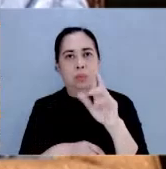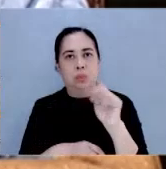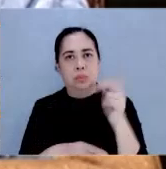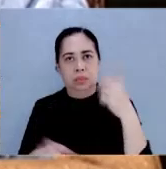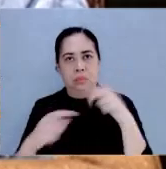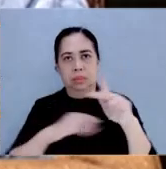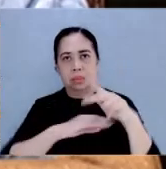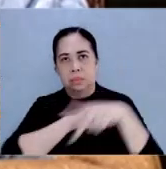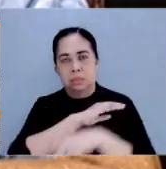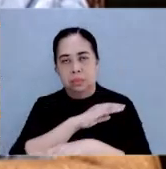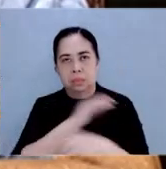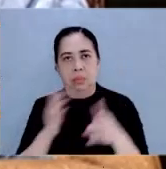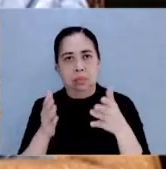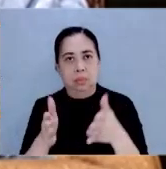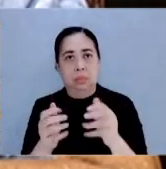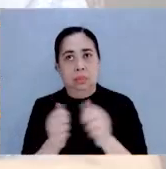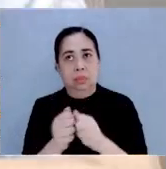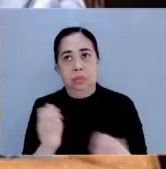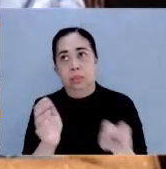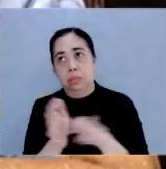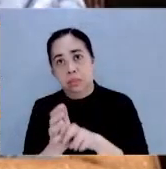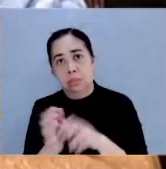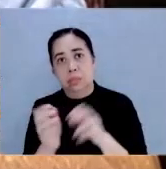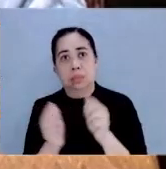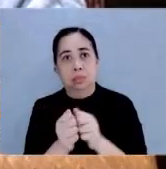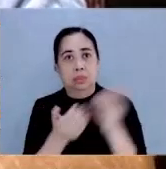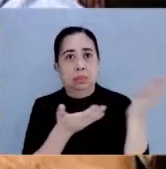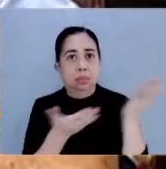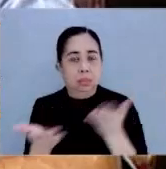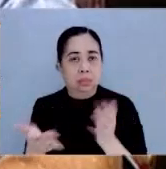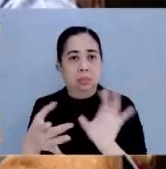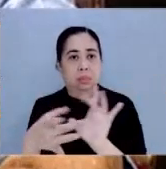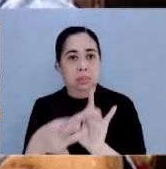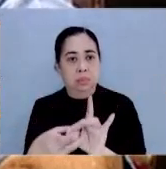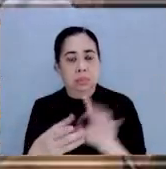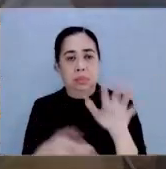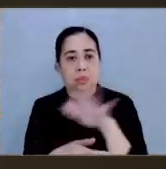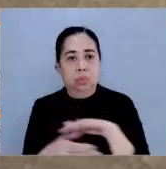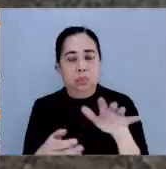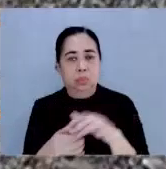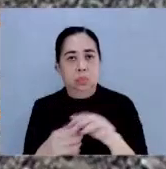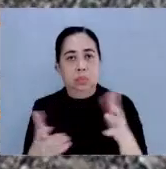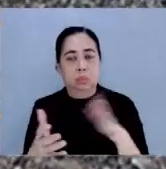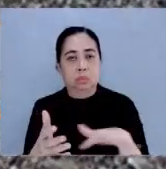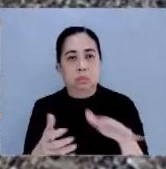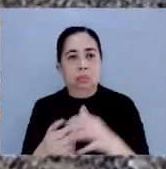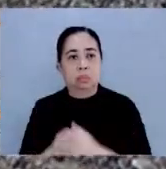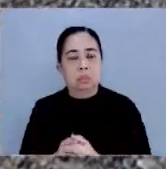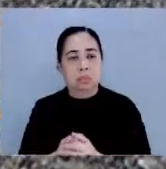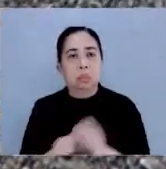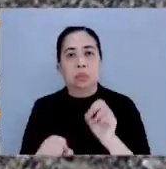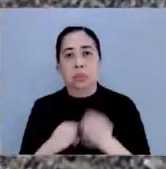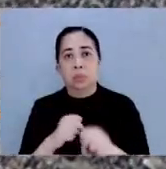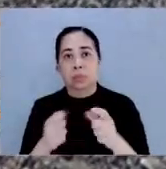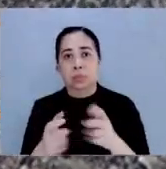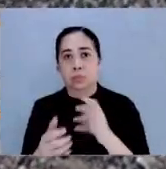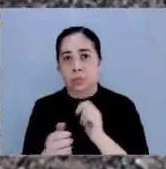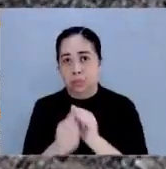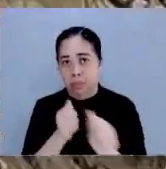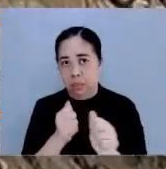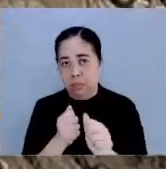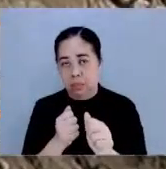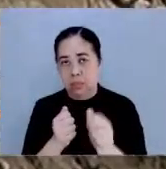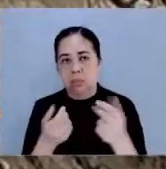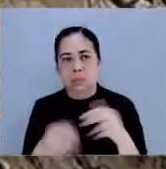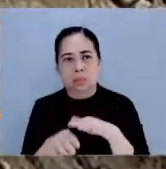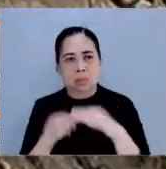also including passengers, including cargo. It also connects our entire West Coast Road. Kaya para may madaanan pa rin, nilalaparan ngayon